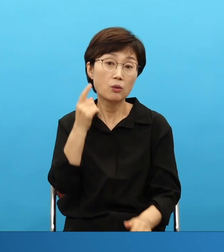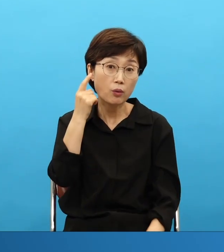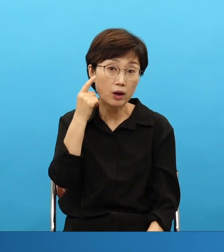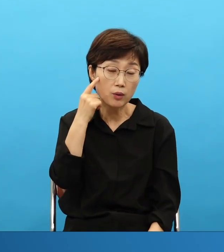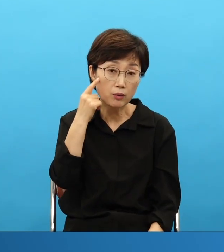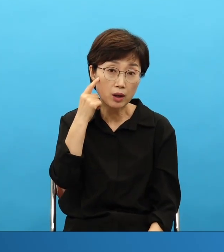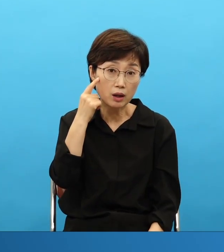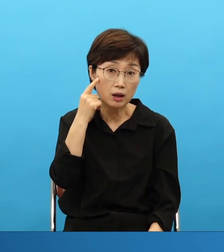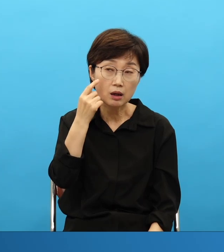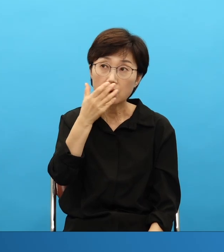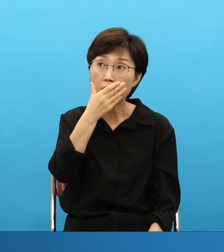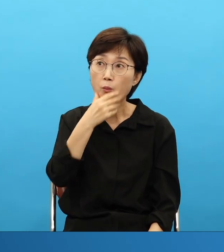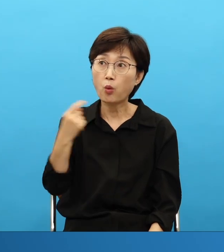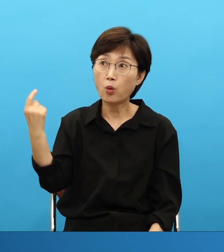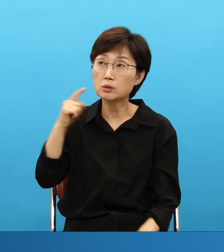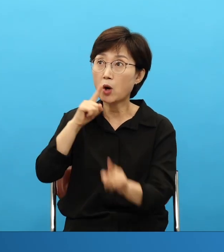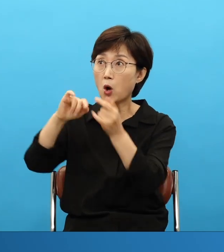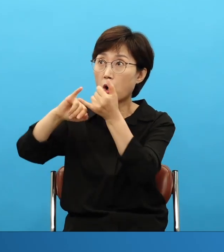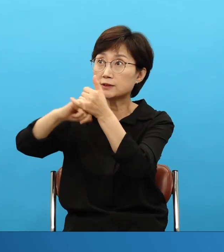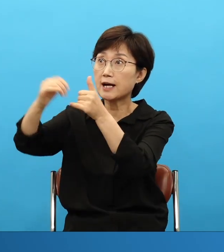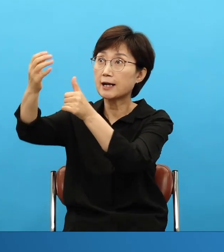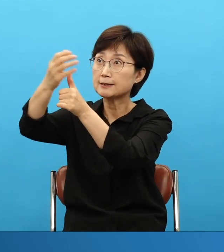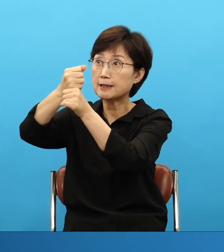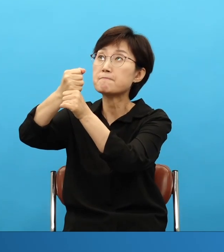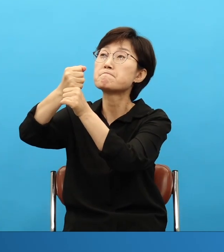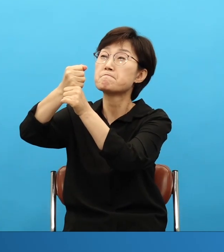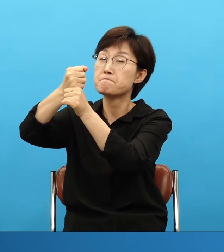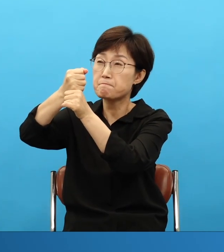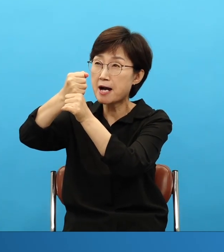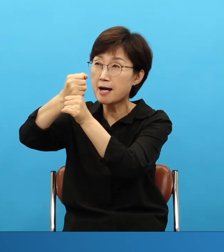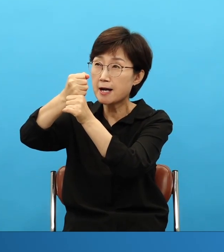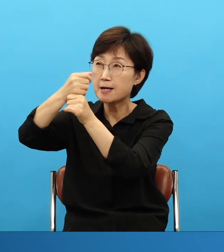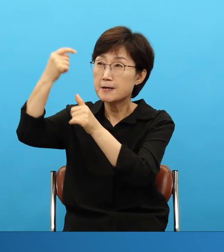뇌속에 있는 이거를 오직 하나님의 말씀으로